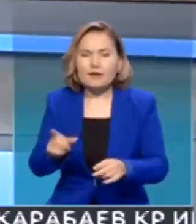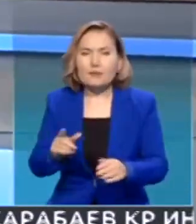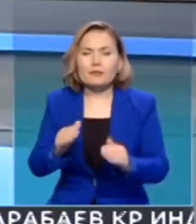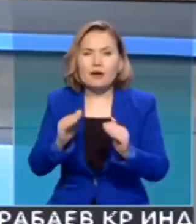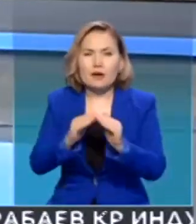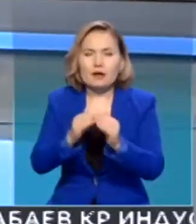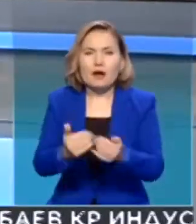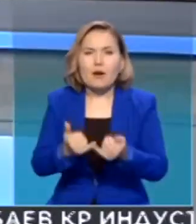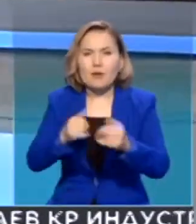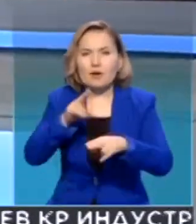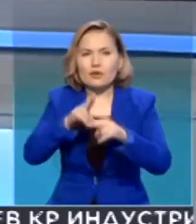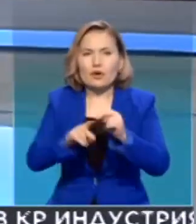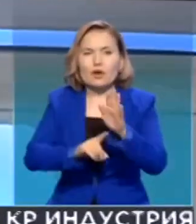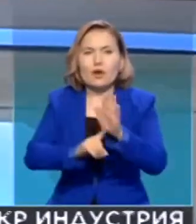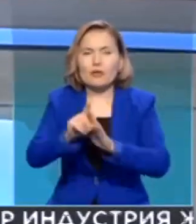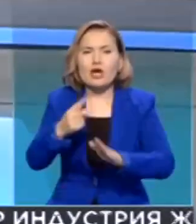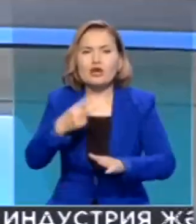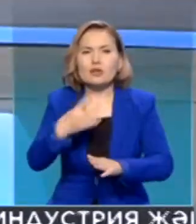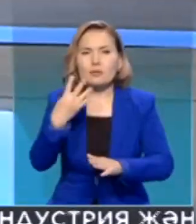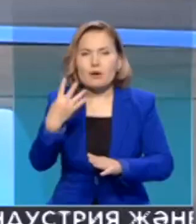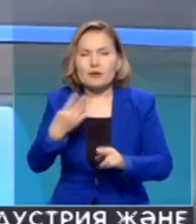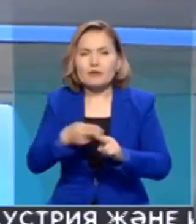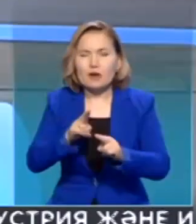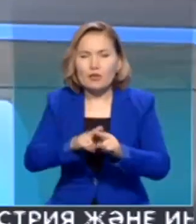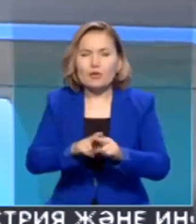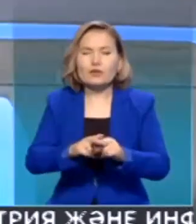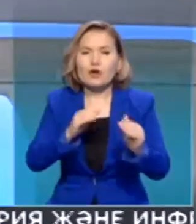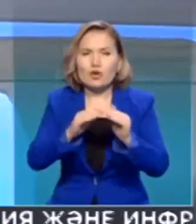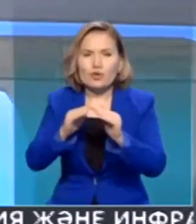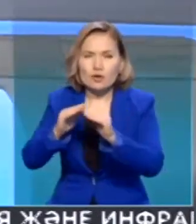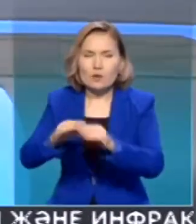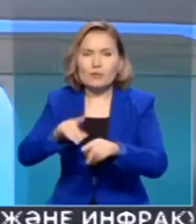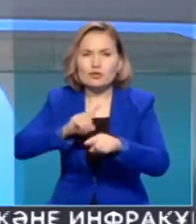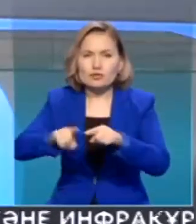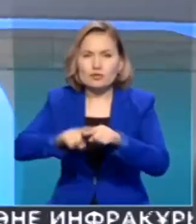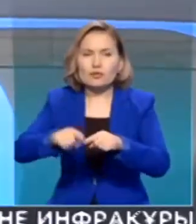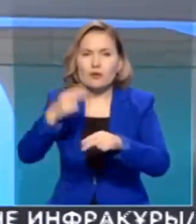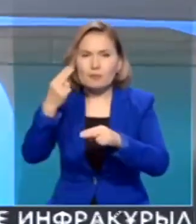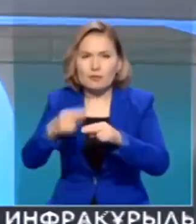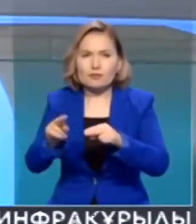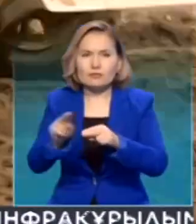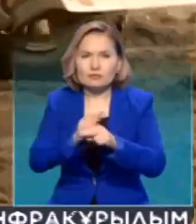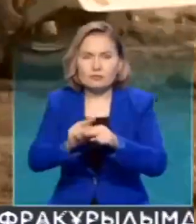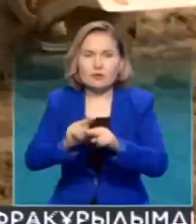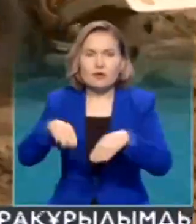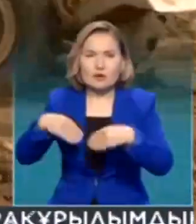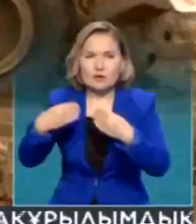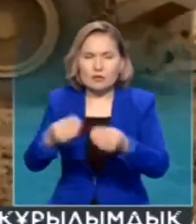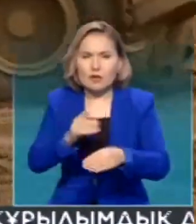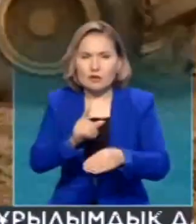құрылысы басталды. 24 баспана 1 маусымға дейін пайдалануға берілуі тиіс.